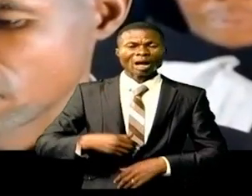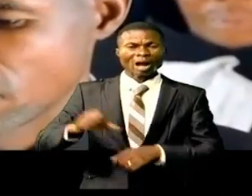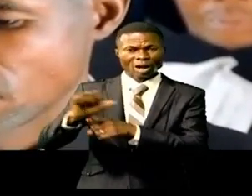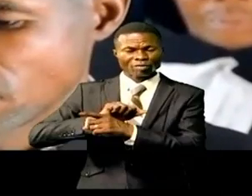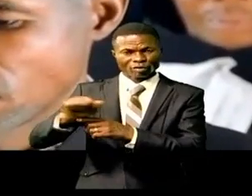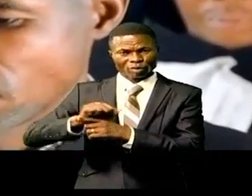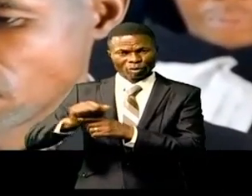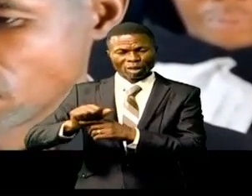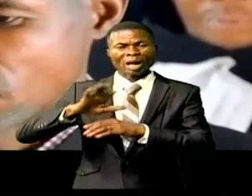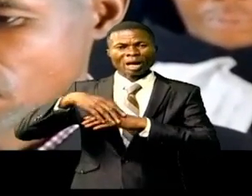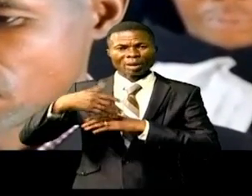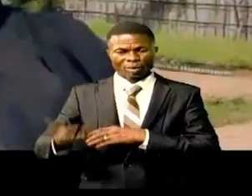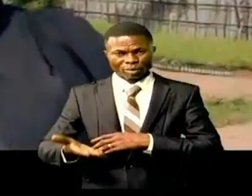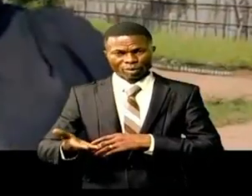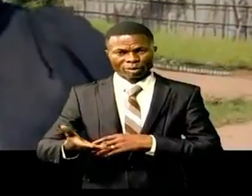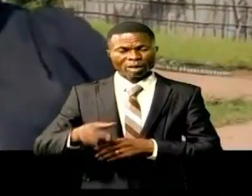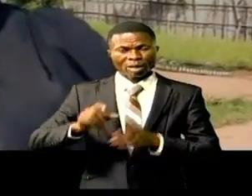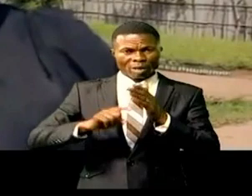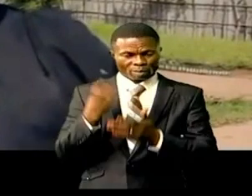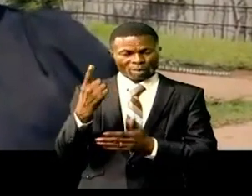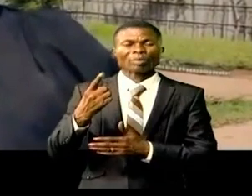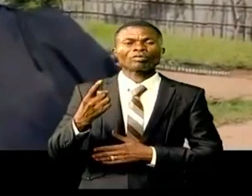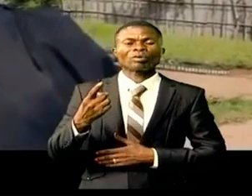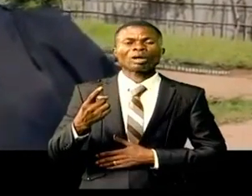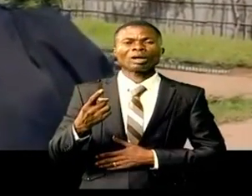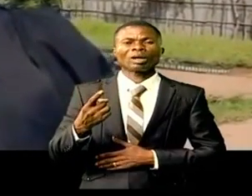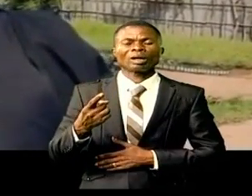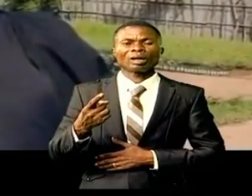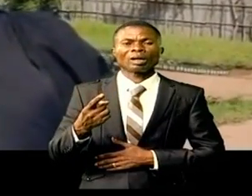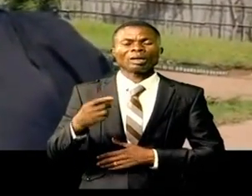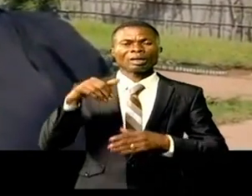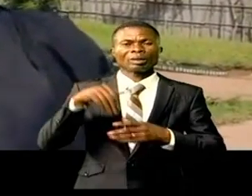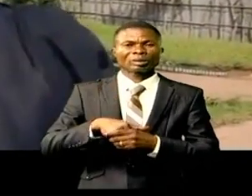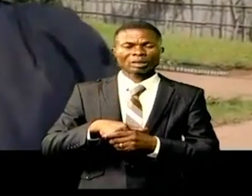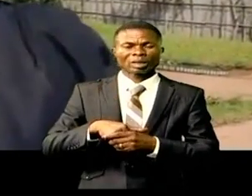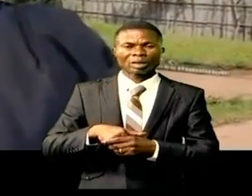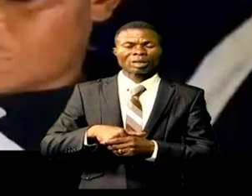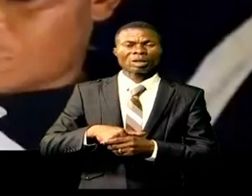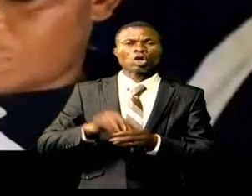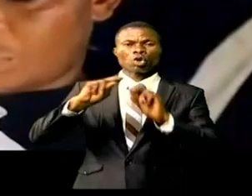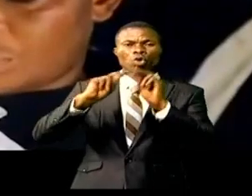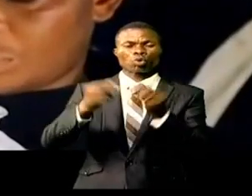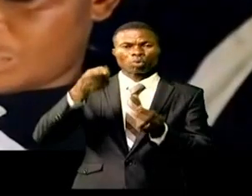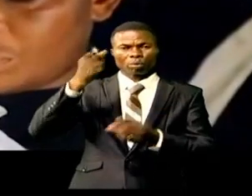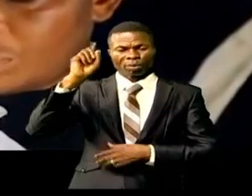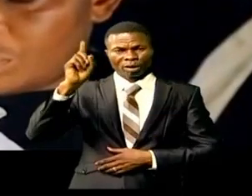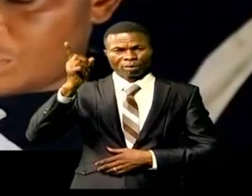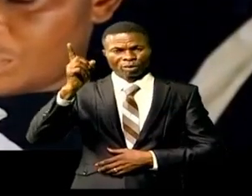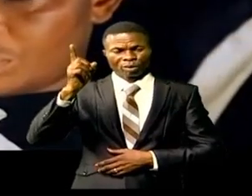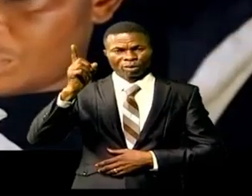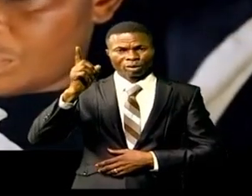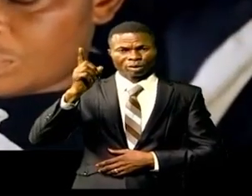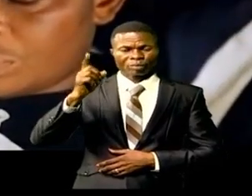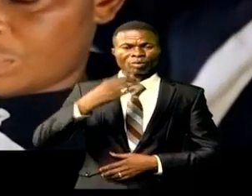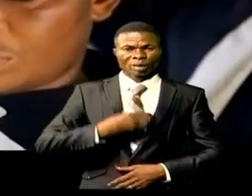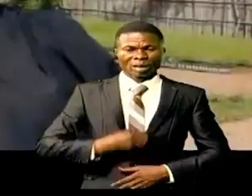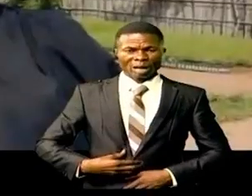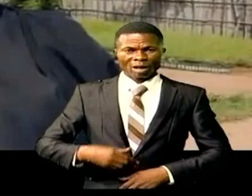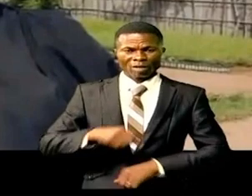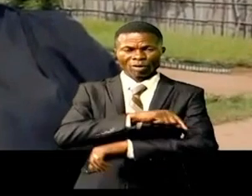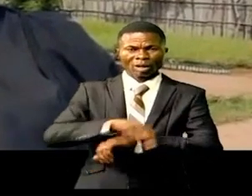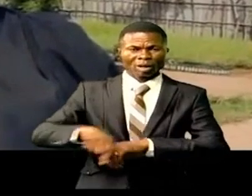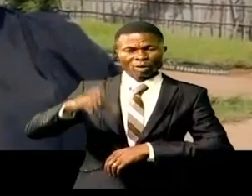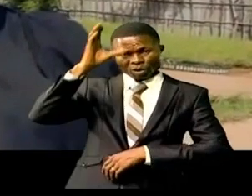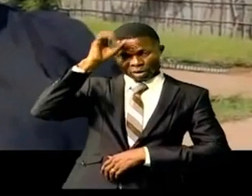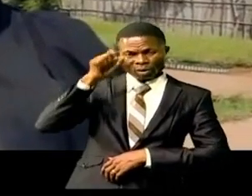et puis c'est la première fois dans la première promotion, n'est-ce pas, des avocats du barreau de Maïndombe